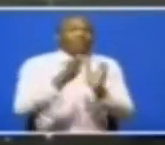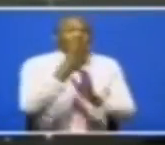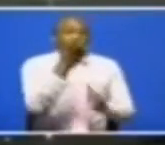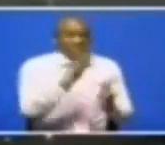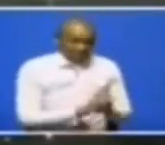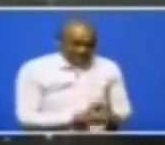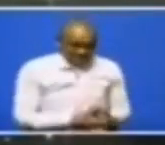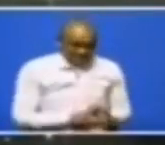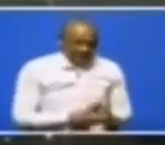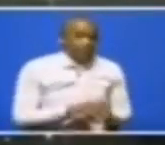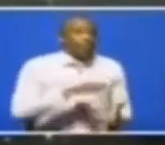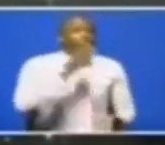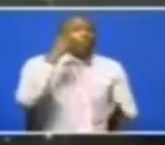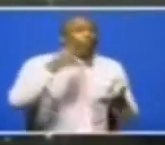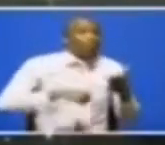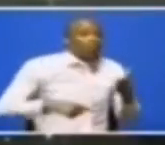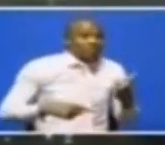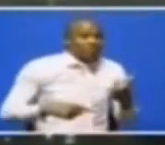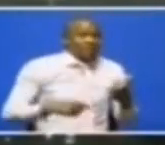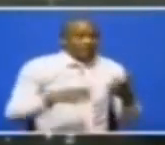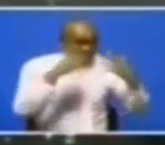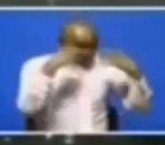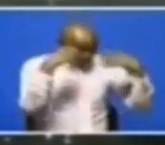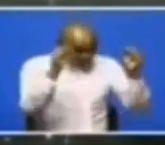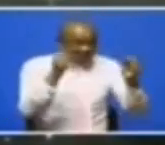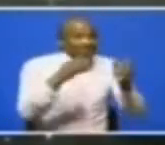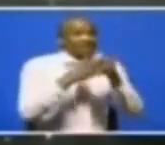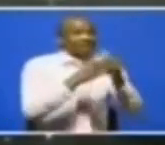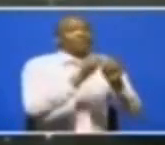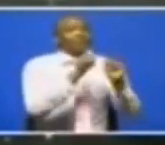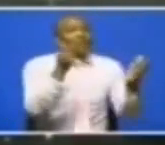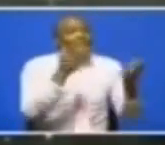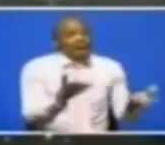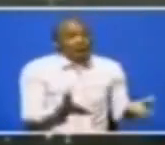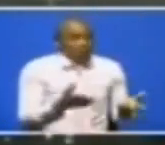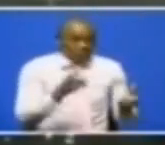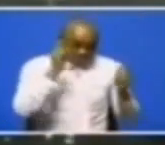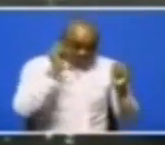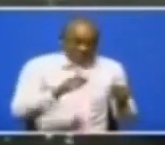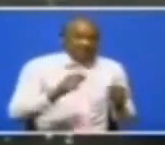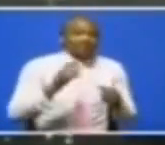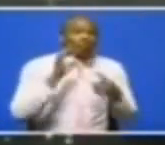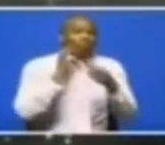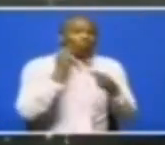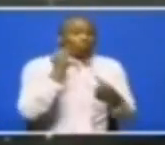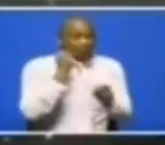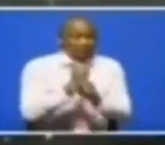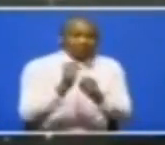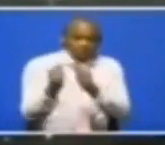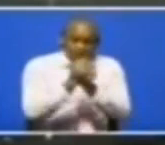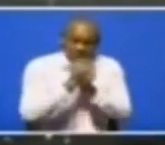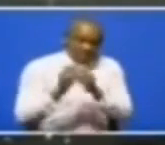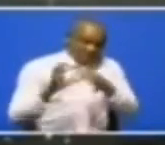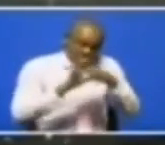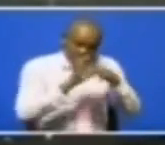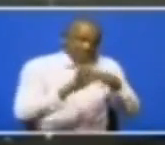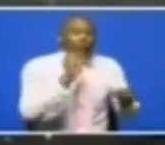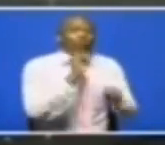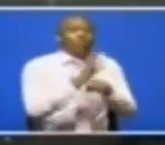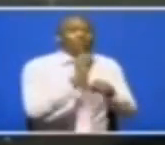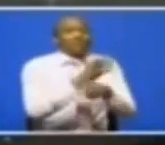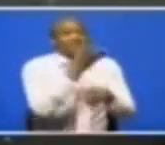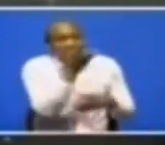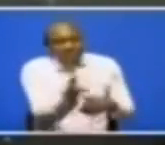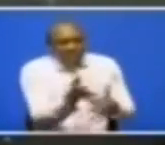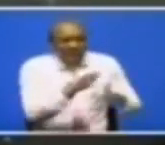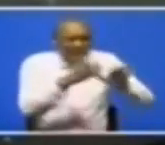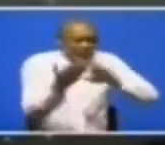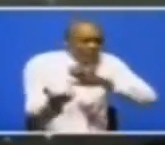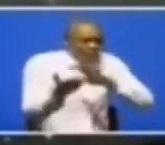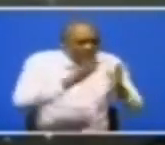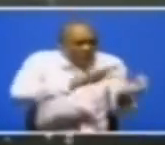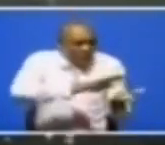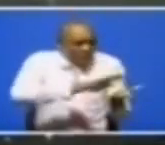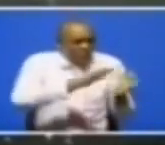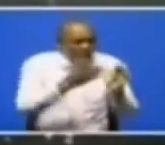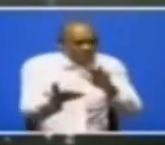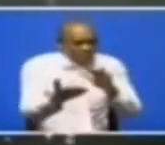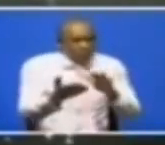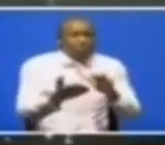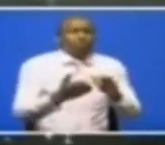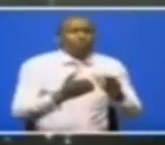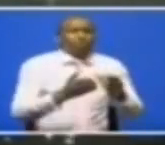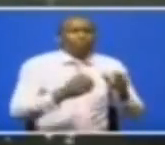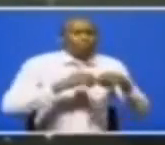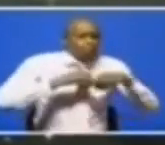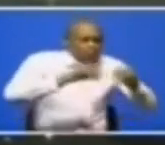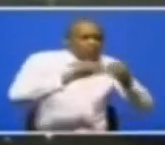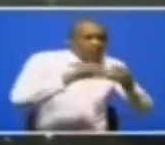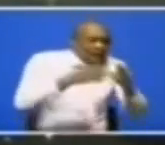Na zaidi, ili rais aongoze vema, atanitegemea mimi katika kutoa mawaidha ya ni jinsi ipi tupige